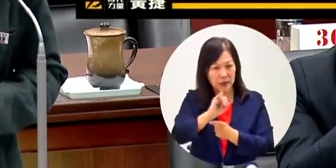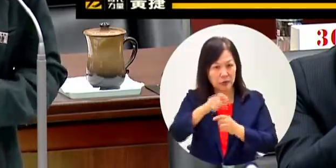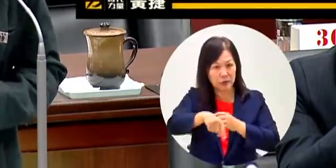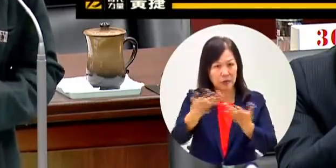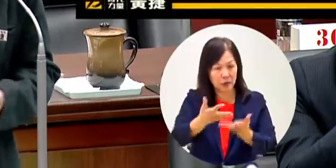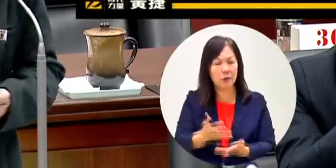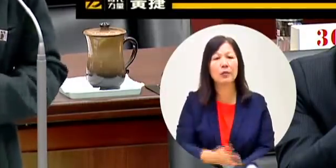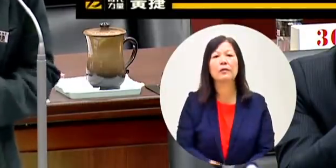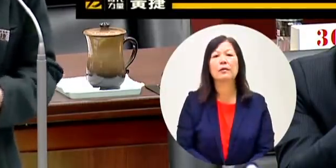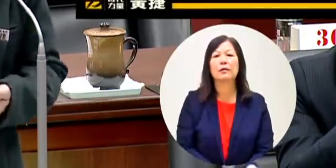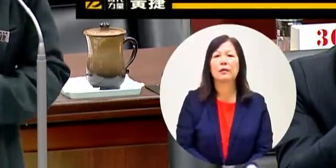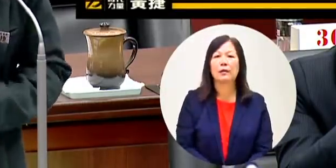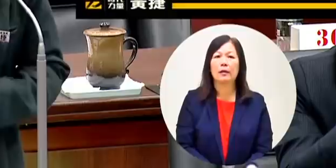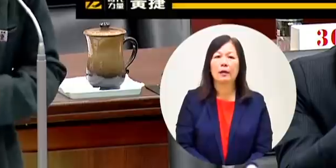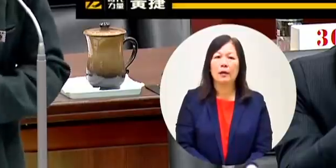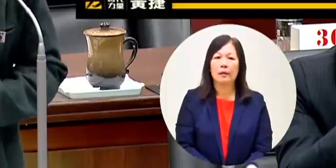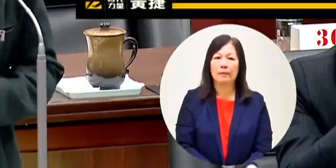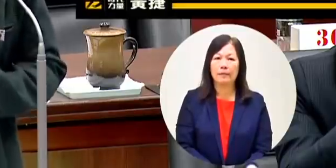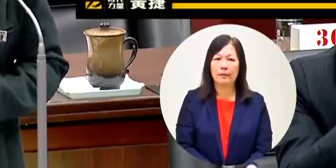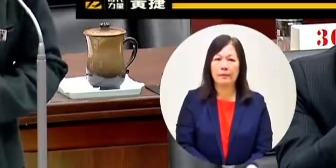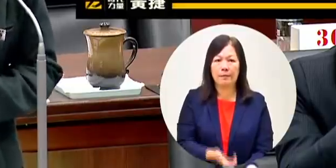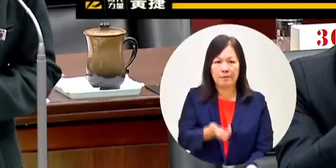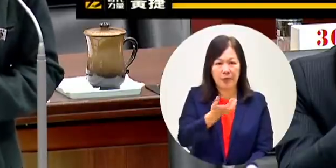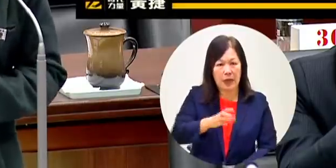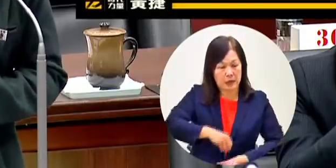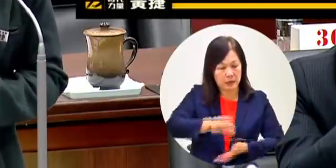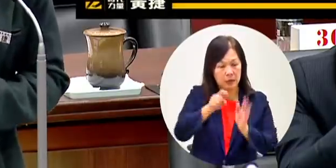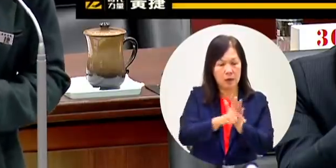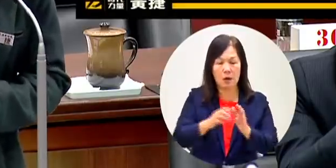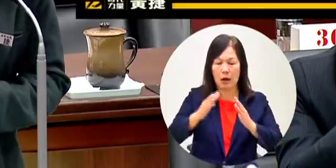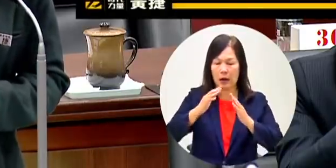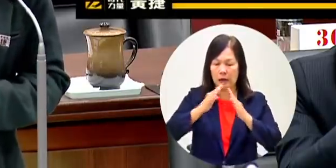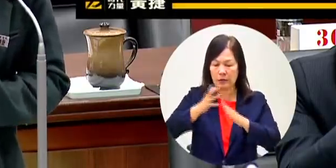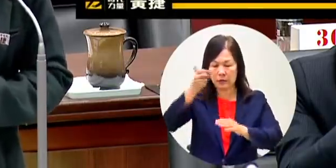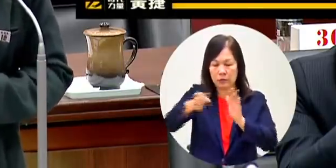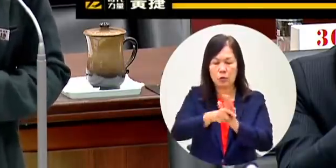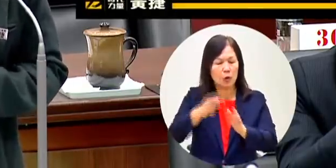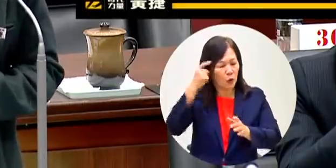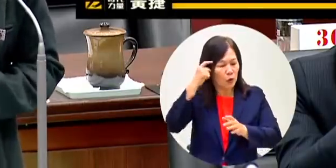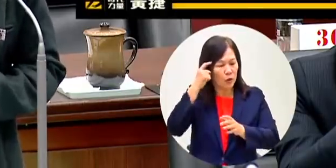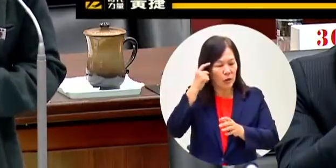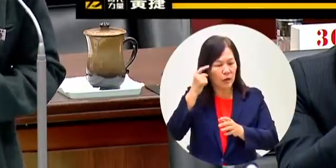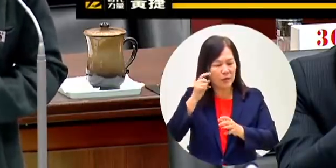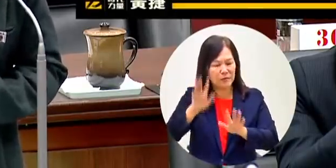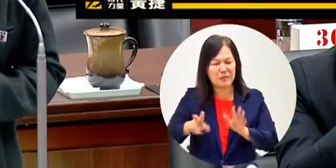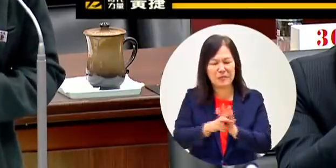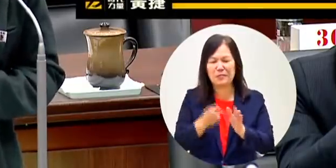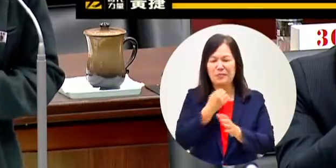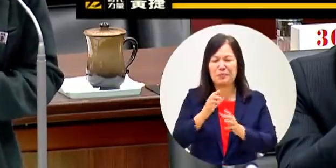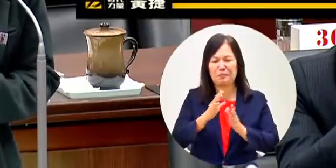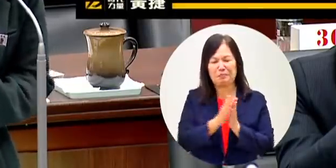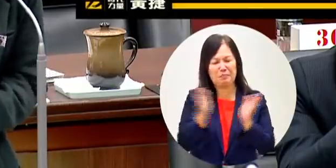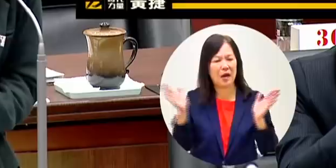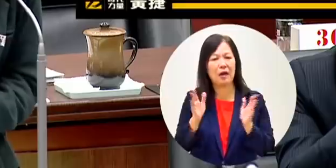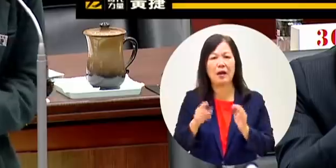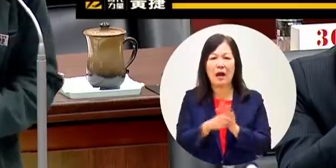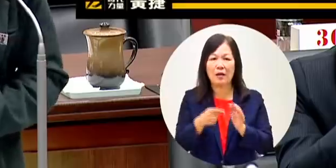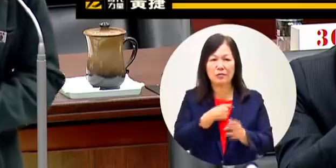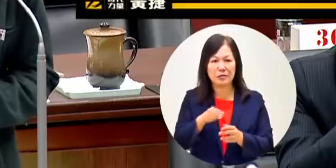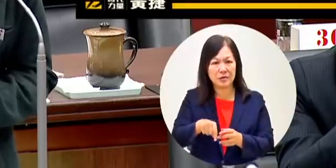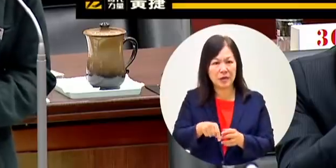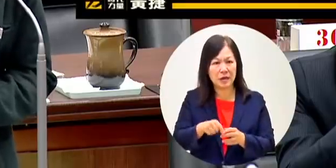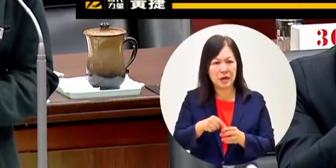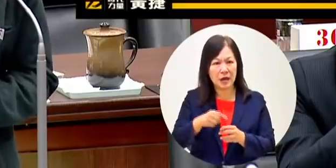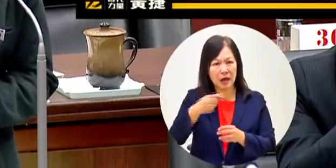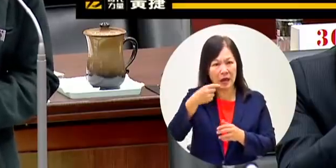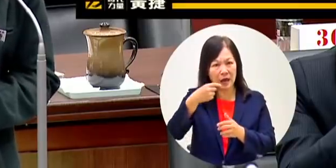好，刚刚有提到说韩市长认为现在的性教育太开放了，但是韩市长知道现在性教育怎么